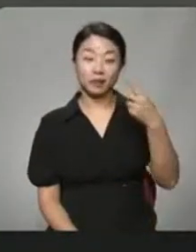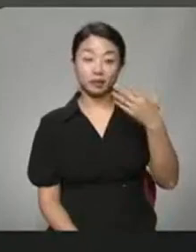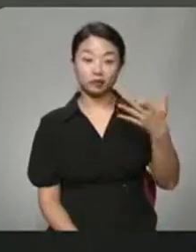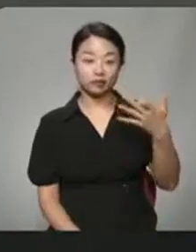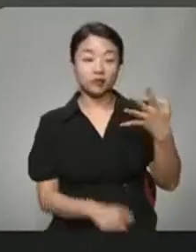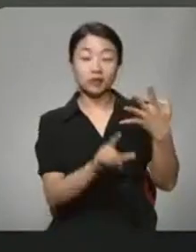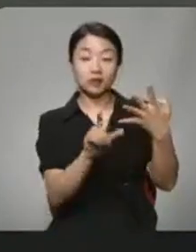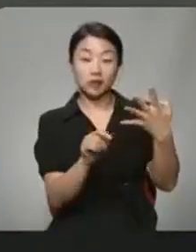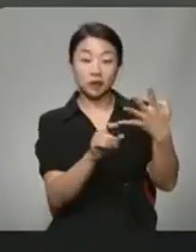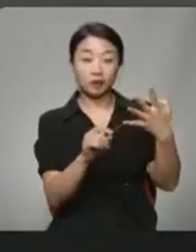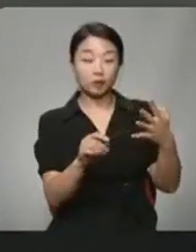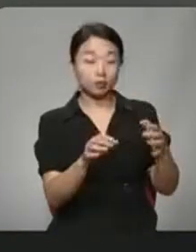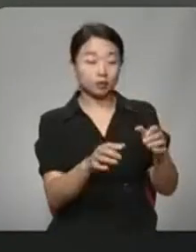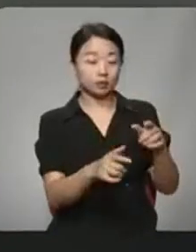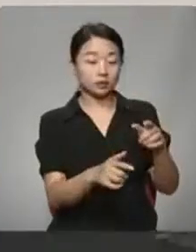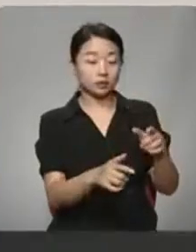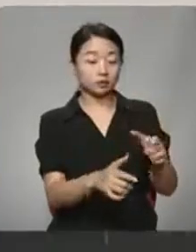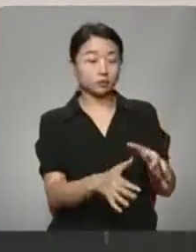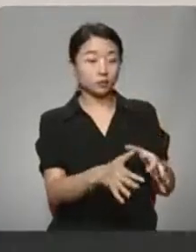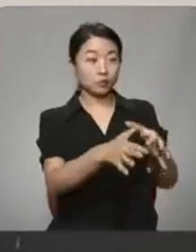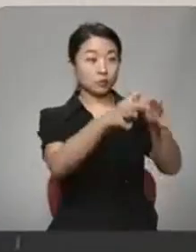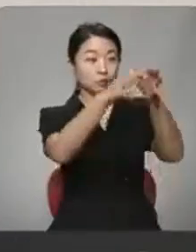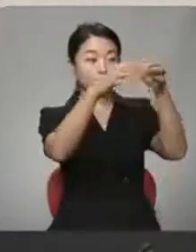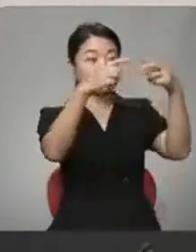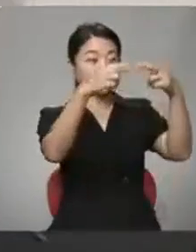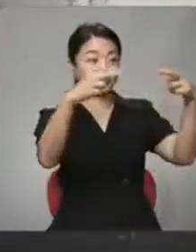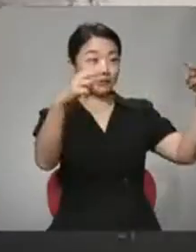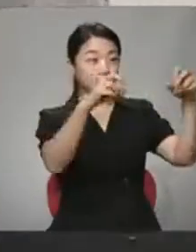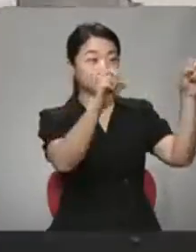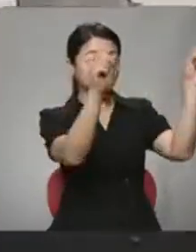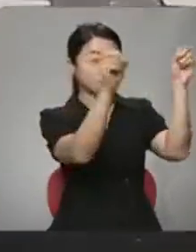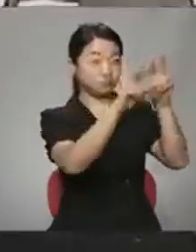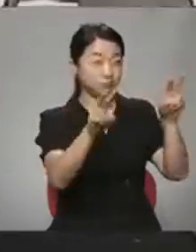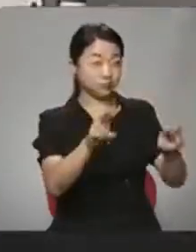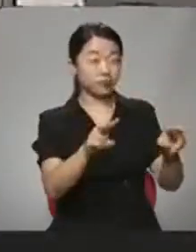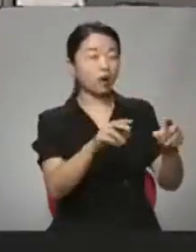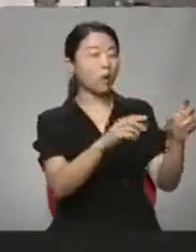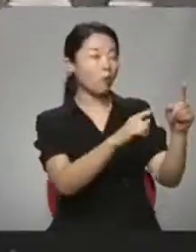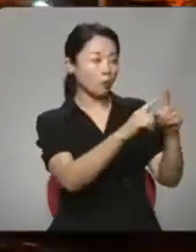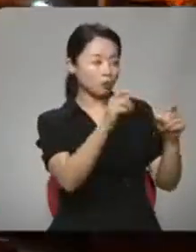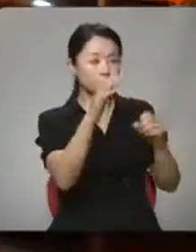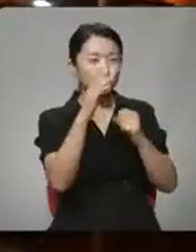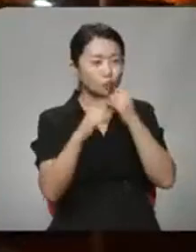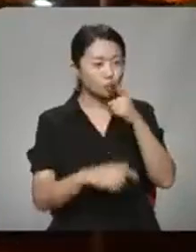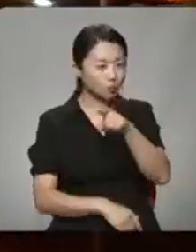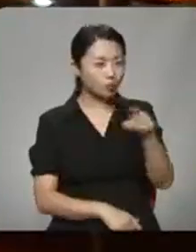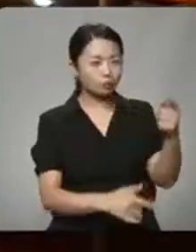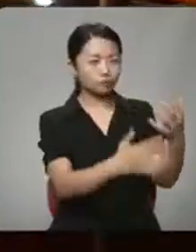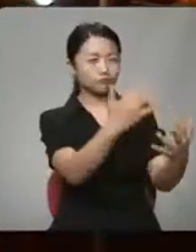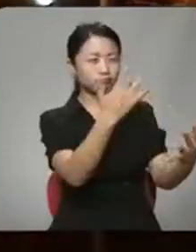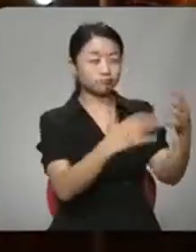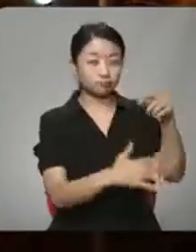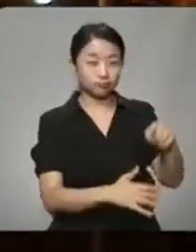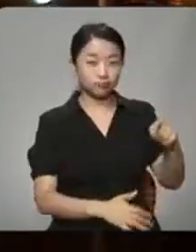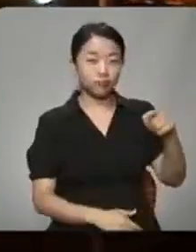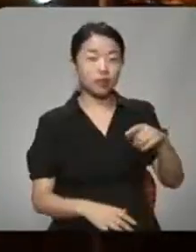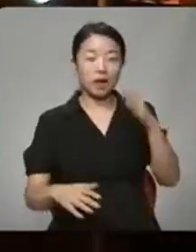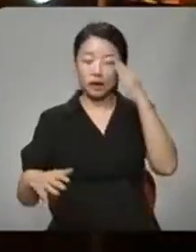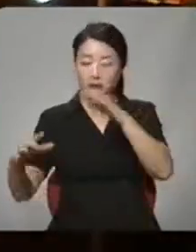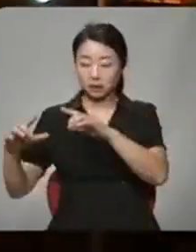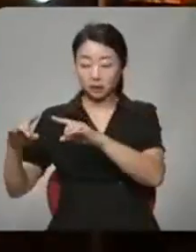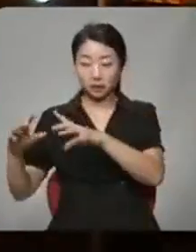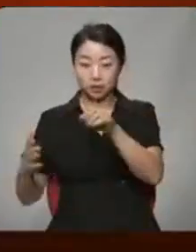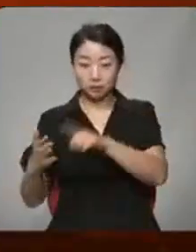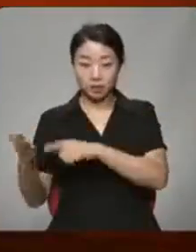2019년 4월 전신주에서 시작된 불꽃이 고성과 속초를 휩쓴 산불입니다. 당시 한전이 내기로 한 피해